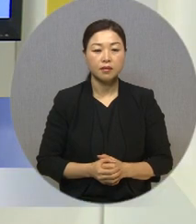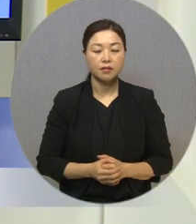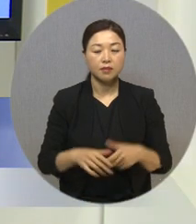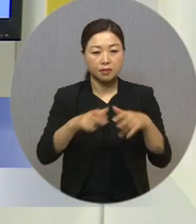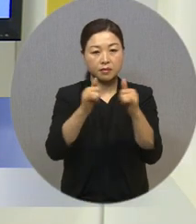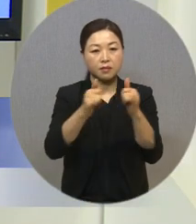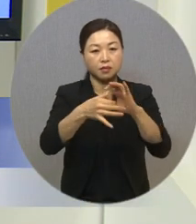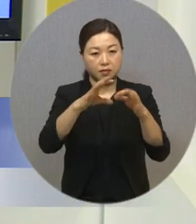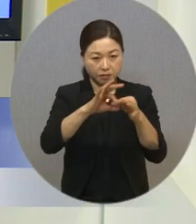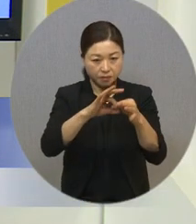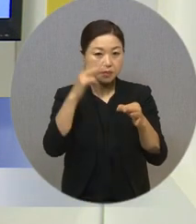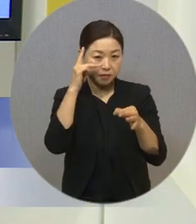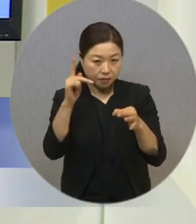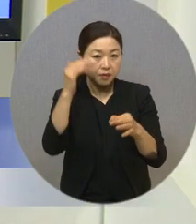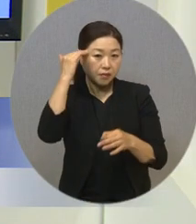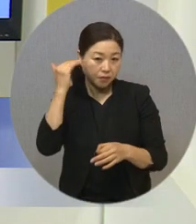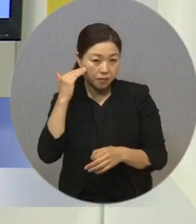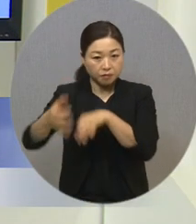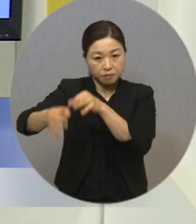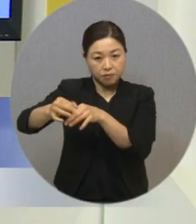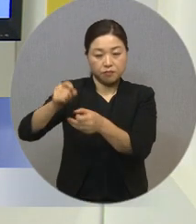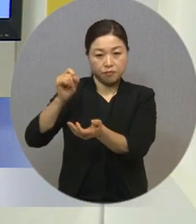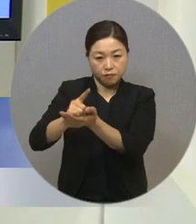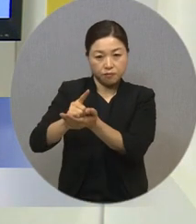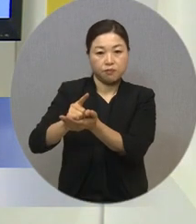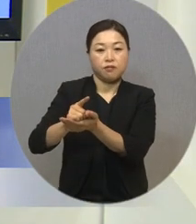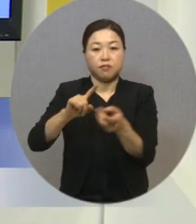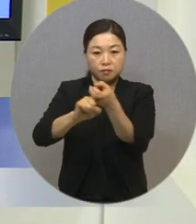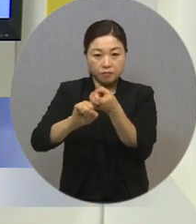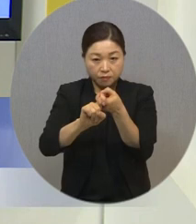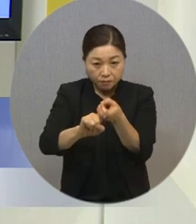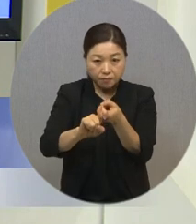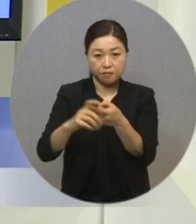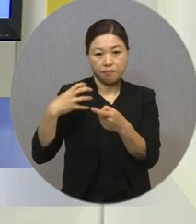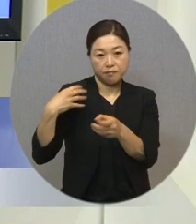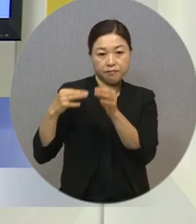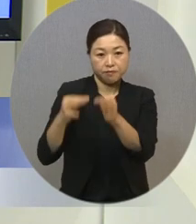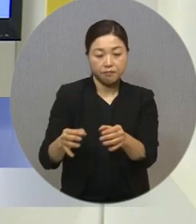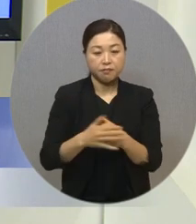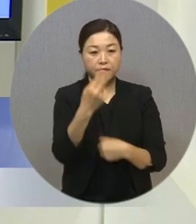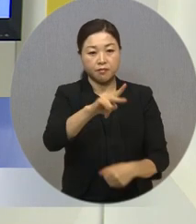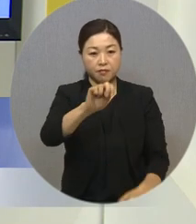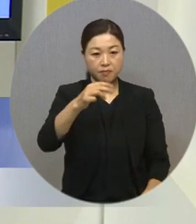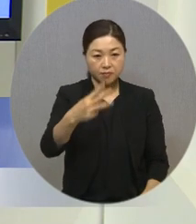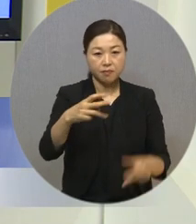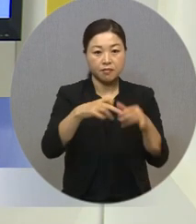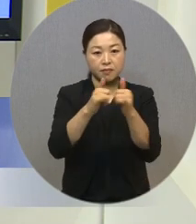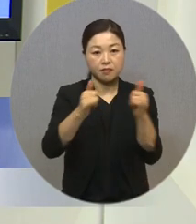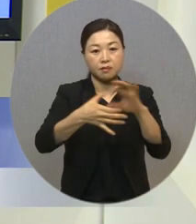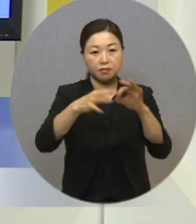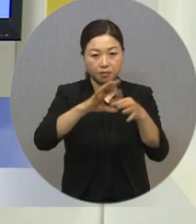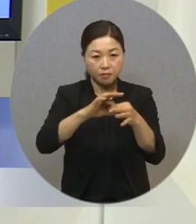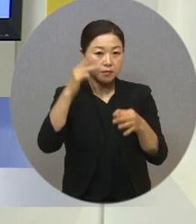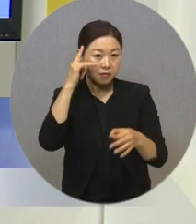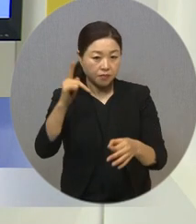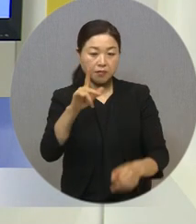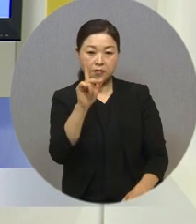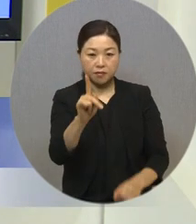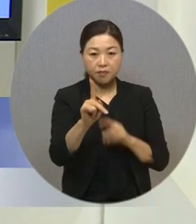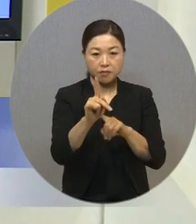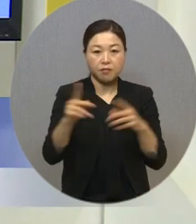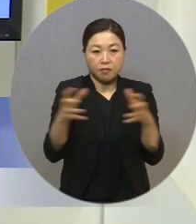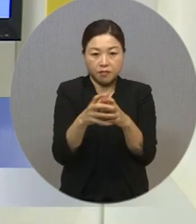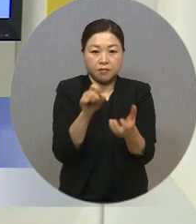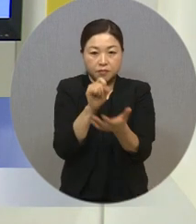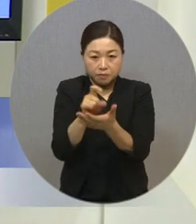스페셜 올림픽 코리아와 한국 프로 축구 연맹이 주최 주관한 2023 스페셜 올림픽 코리아 k 리그 통합 축구